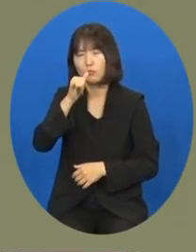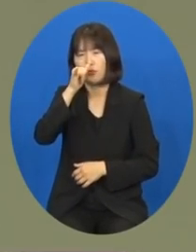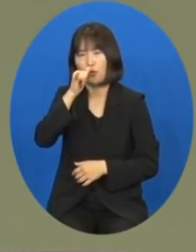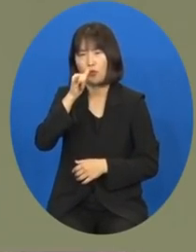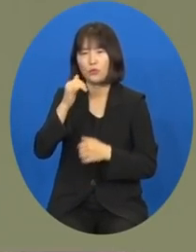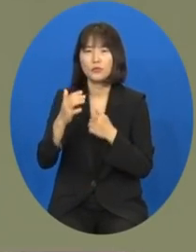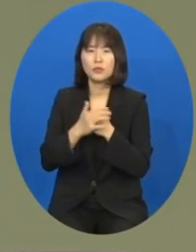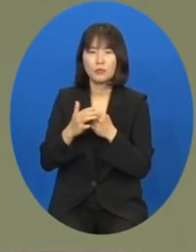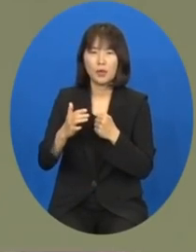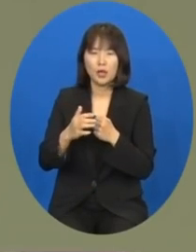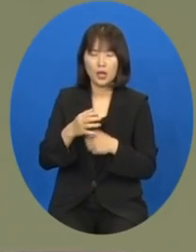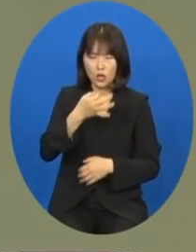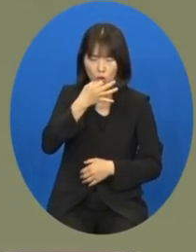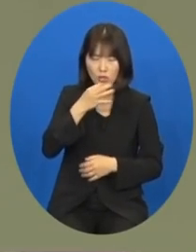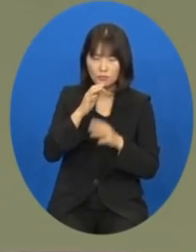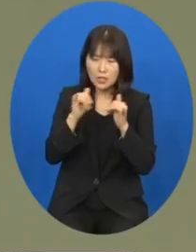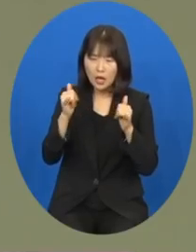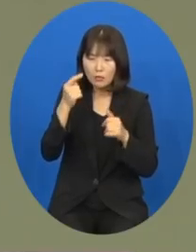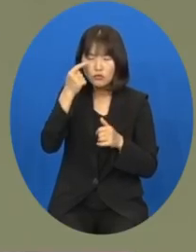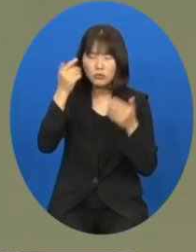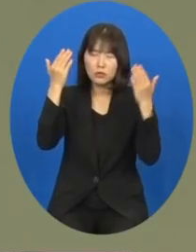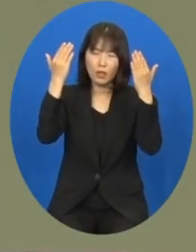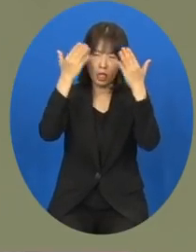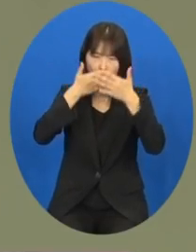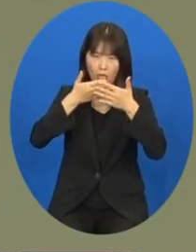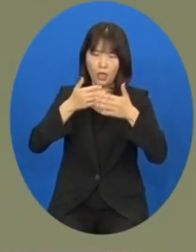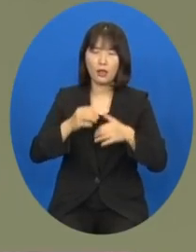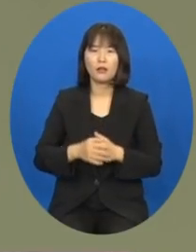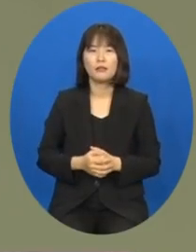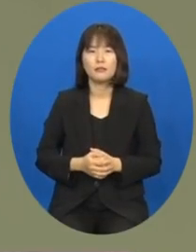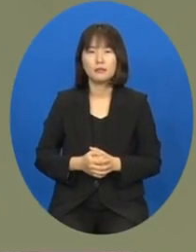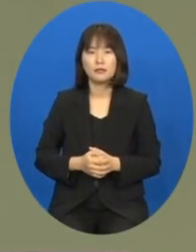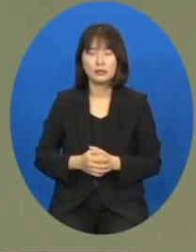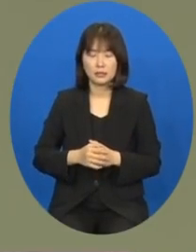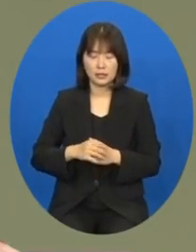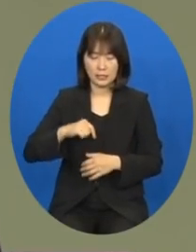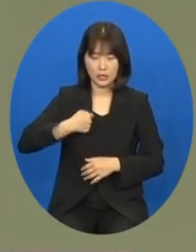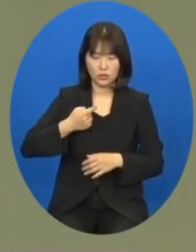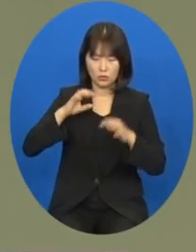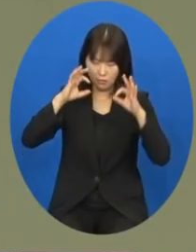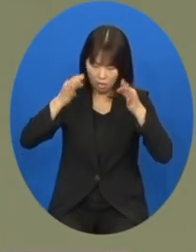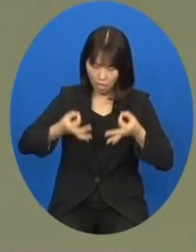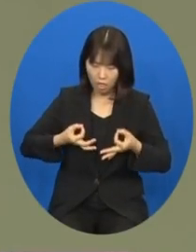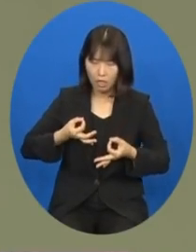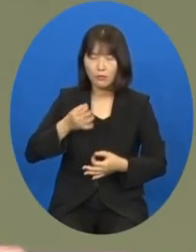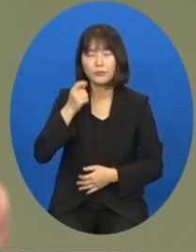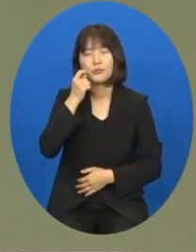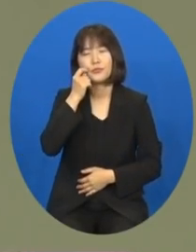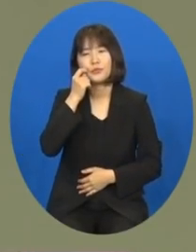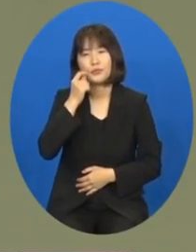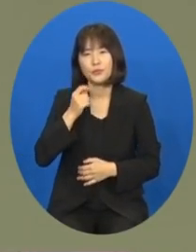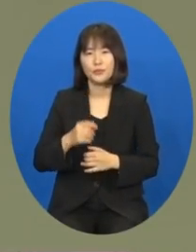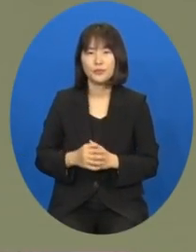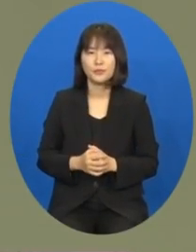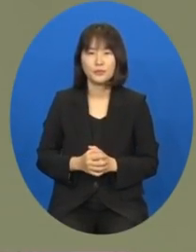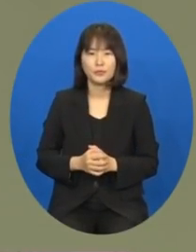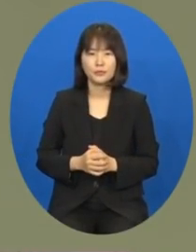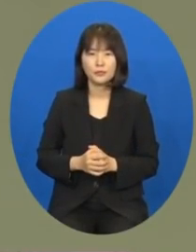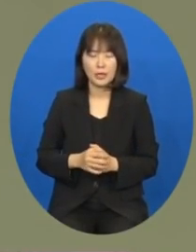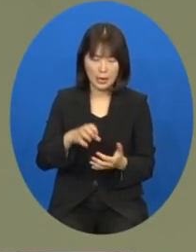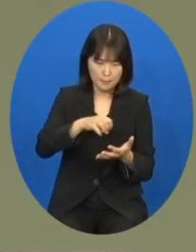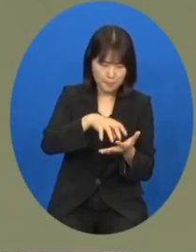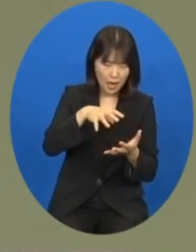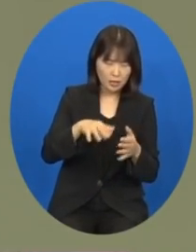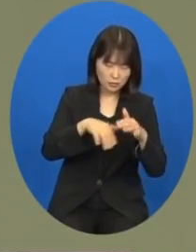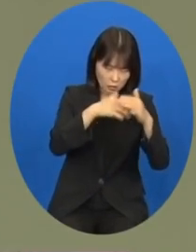욕심은 사람이 눈을 가리게 되어 있어 자기 자신을 객관적으로 보지 못합니다 그래서 빵이 전부 여